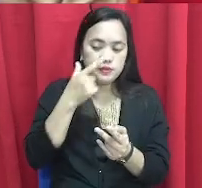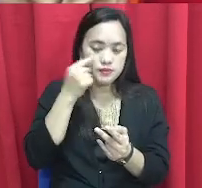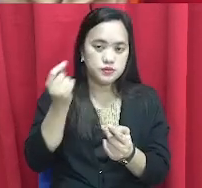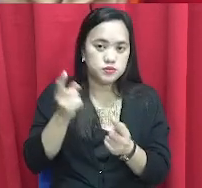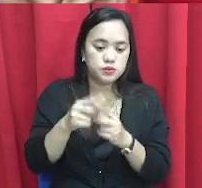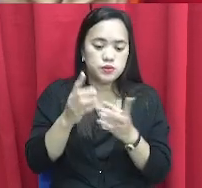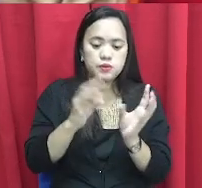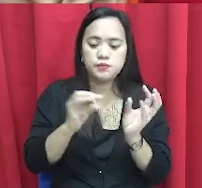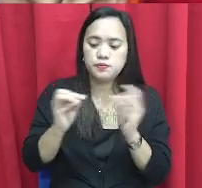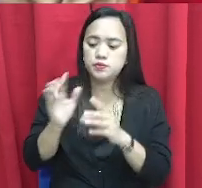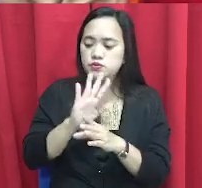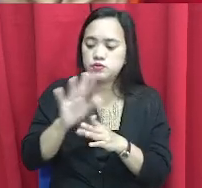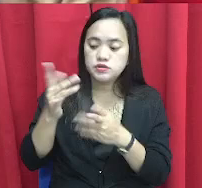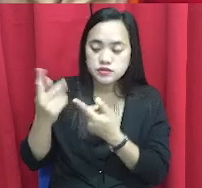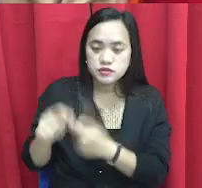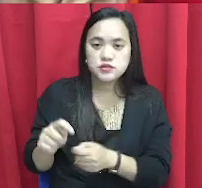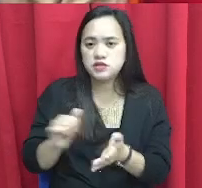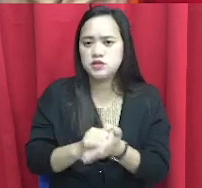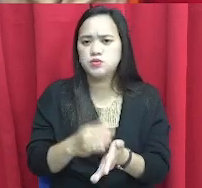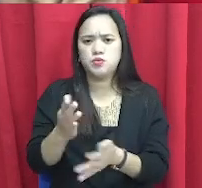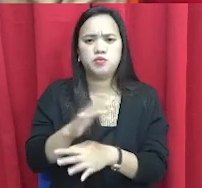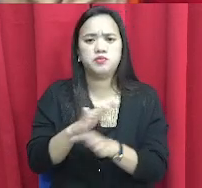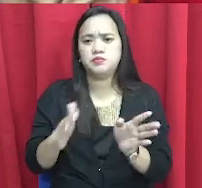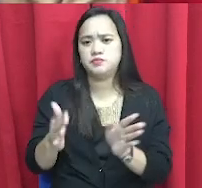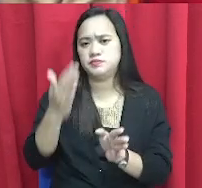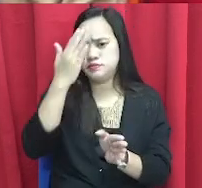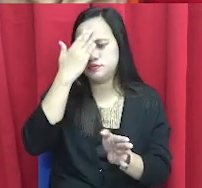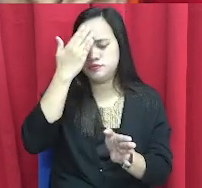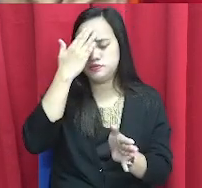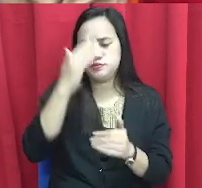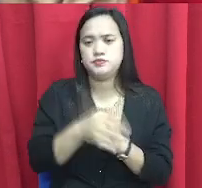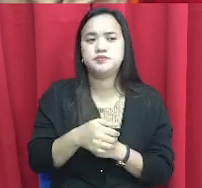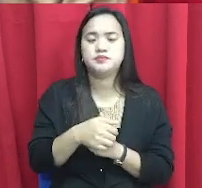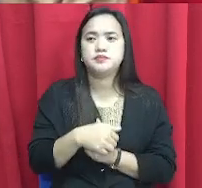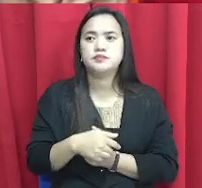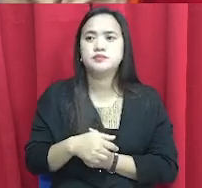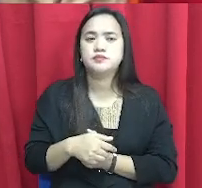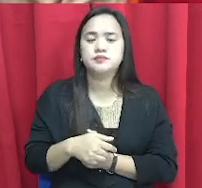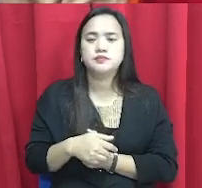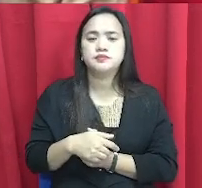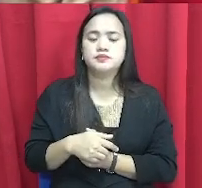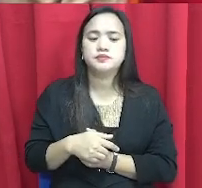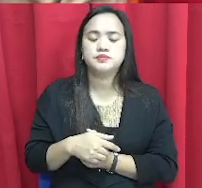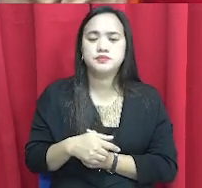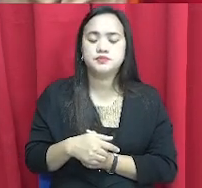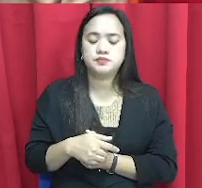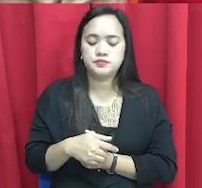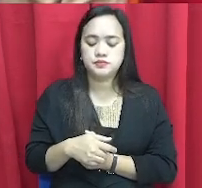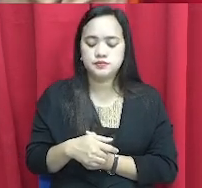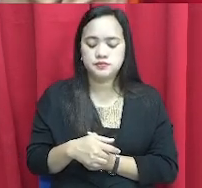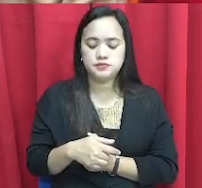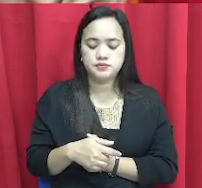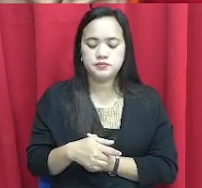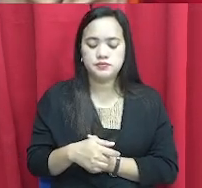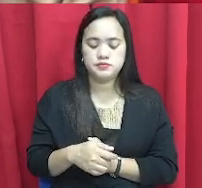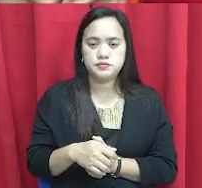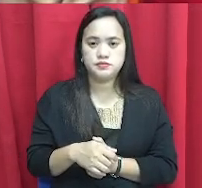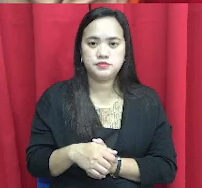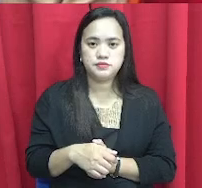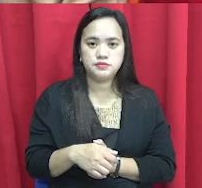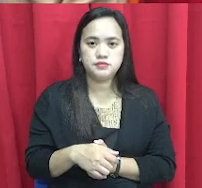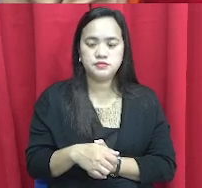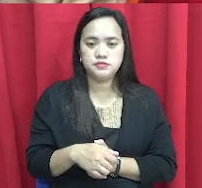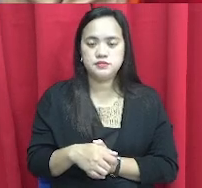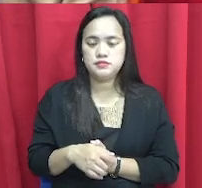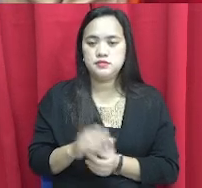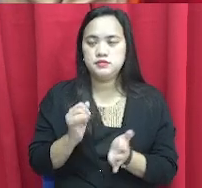to a person mga kapatid that you do not know hindi napakaimposible na Ilagay mo ang iyong tiwala mga kapatid sa isang persona na hindi mo